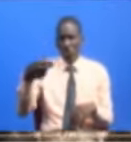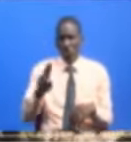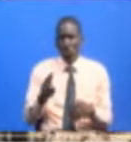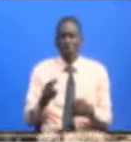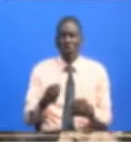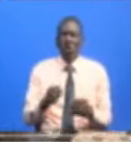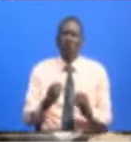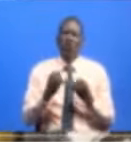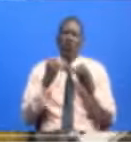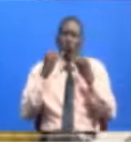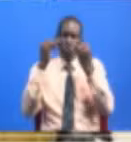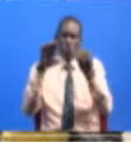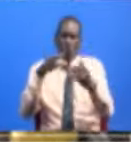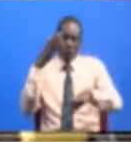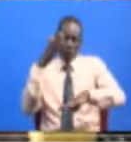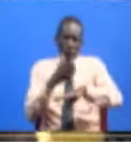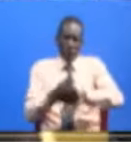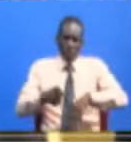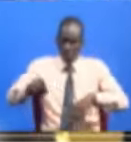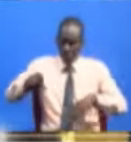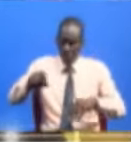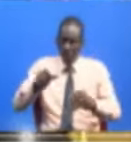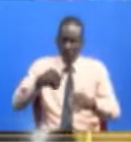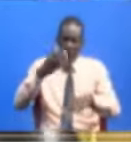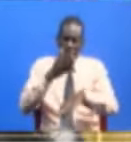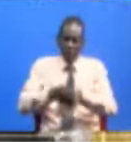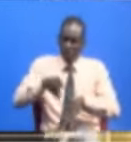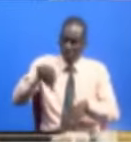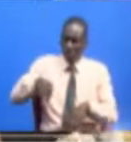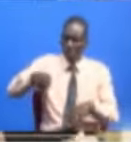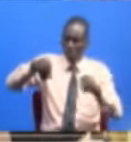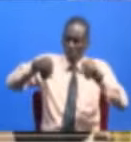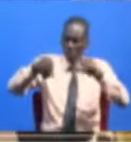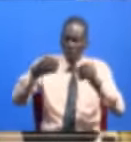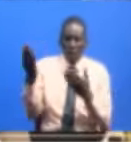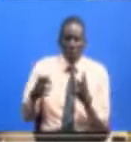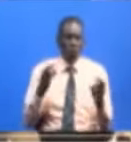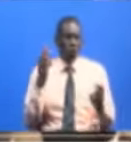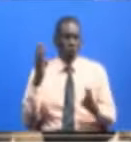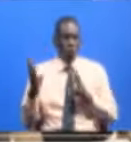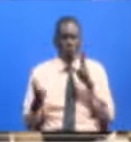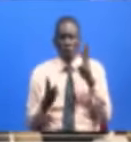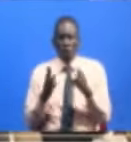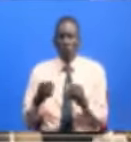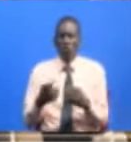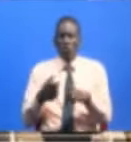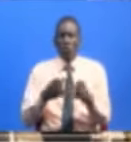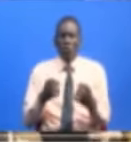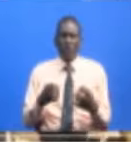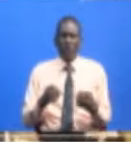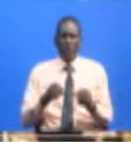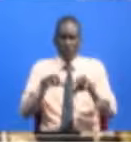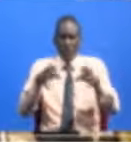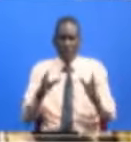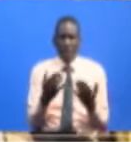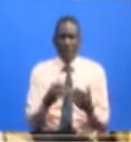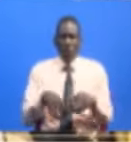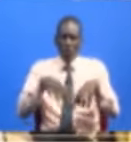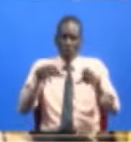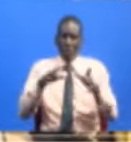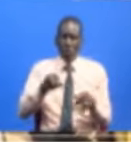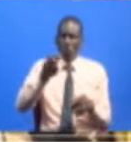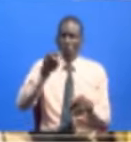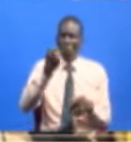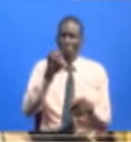bidhaa gushi za mbolea na mbegu bila shaka kumepeleka hali ya taharuki miongoni mwa wakulima. Je, wakulima wa Moiben wana yapi